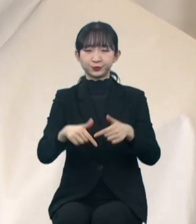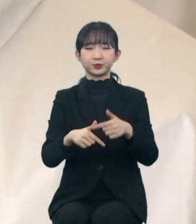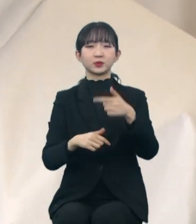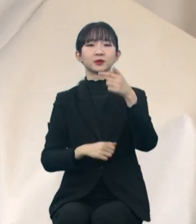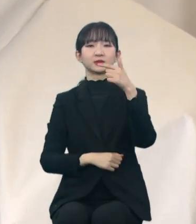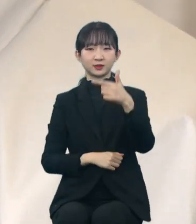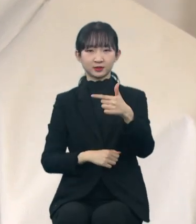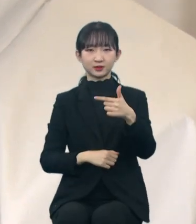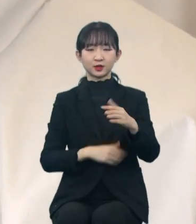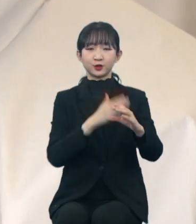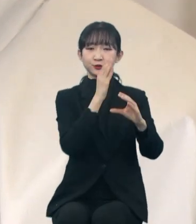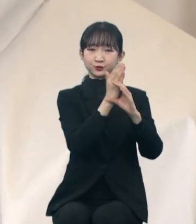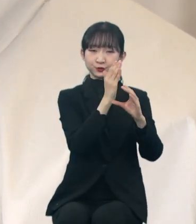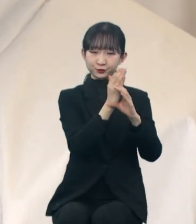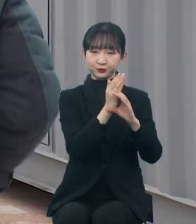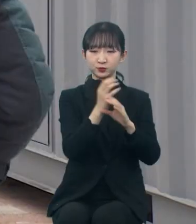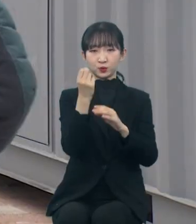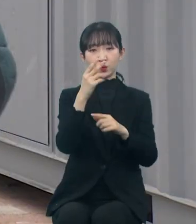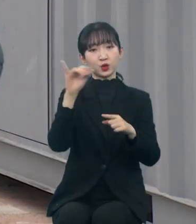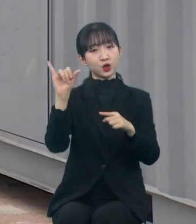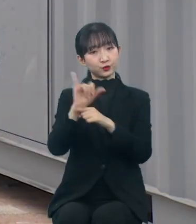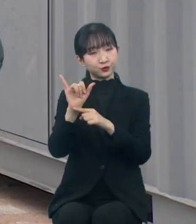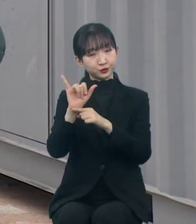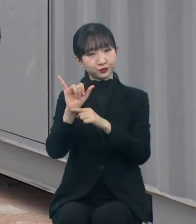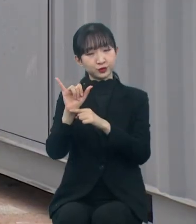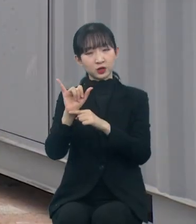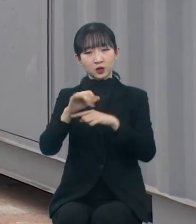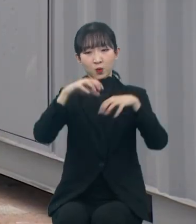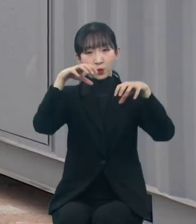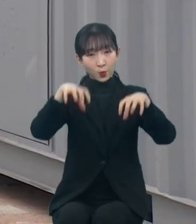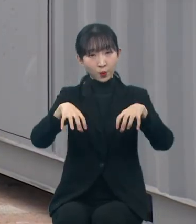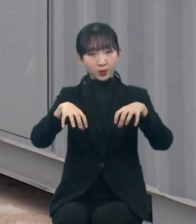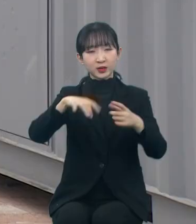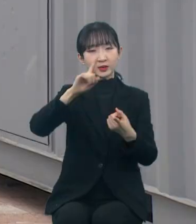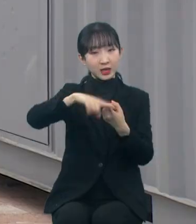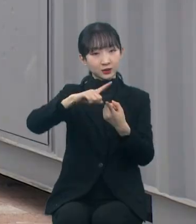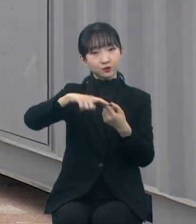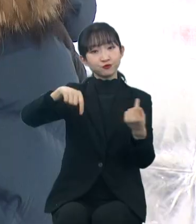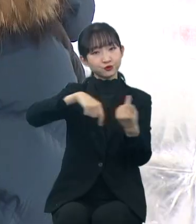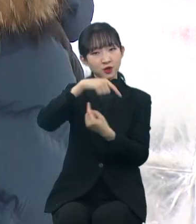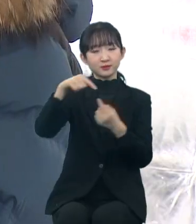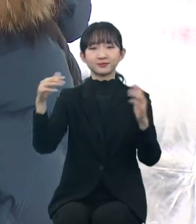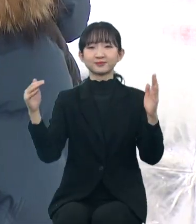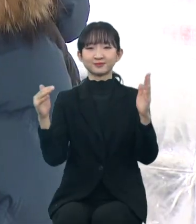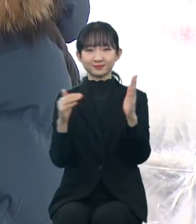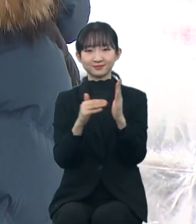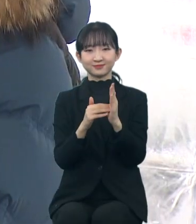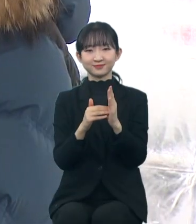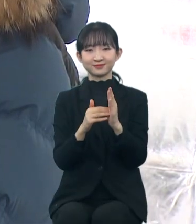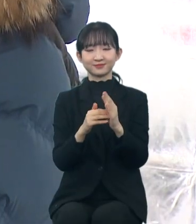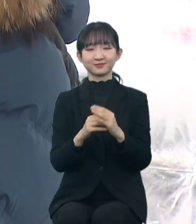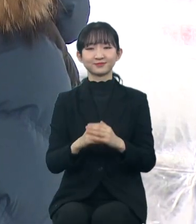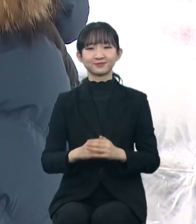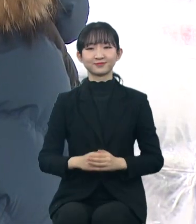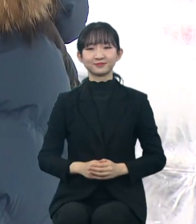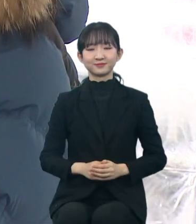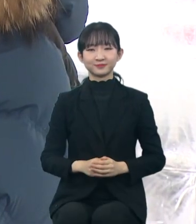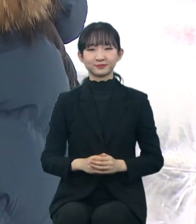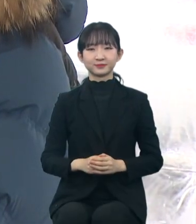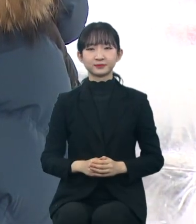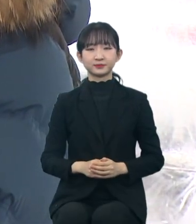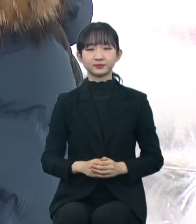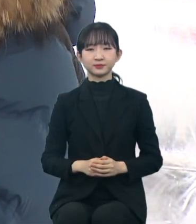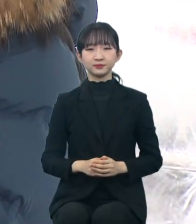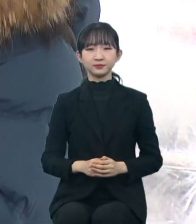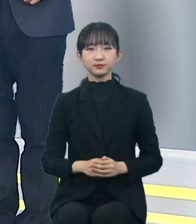중구 운서역과 연수구 원인제역 임시선별검사소는 운영이 중단됐습니다. BTV 뉴스